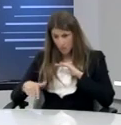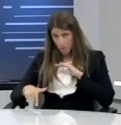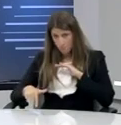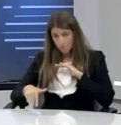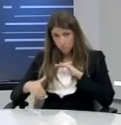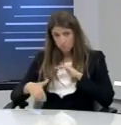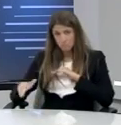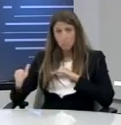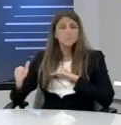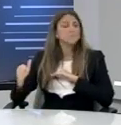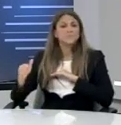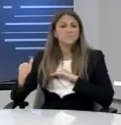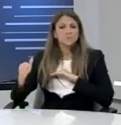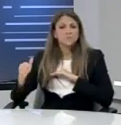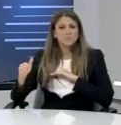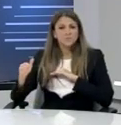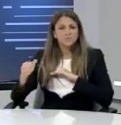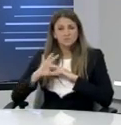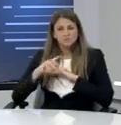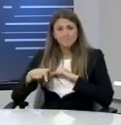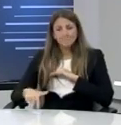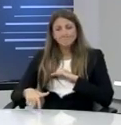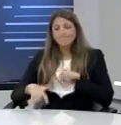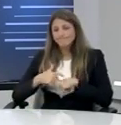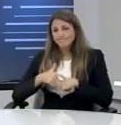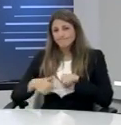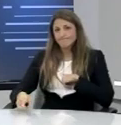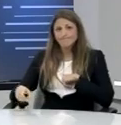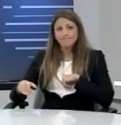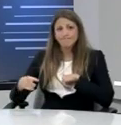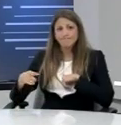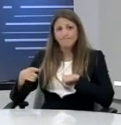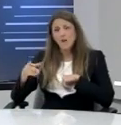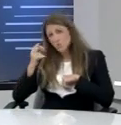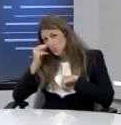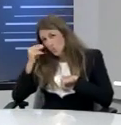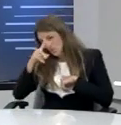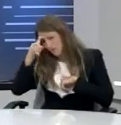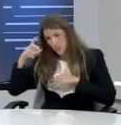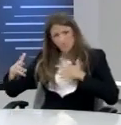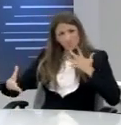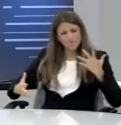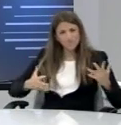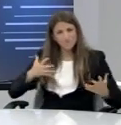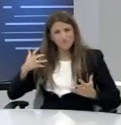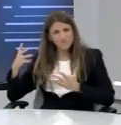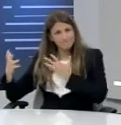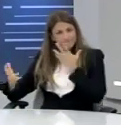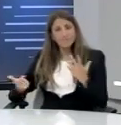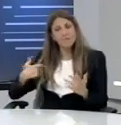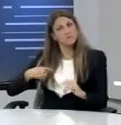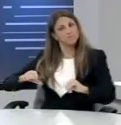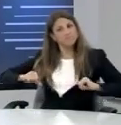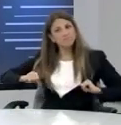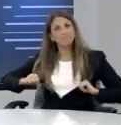ακόμα και σήμερα που βρίσκεται σε δυσκολία η γειτονική χώρα, είμαστε εμείς που αναλαμβάνουμε